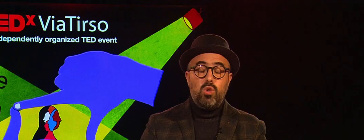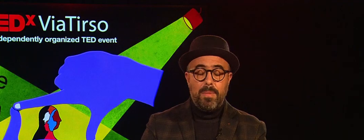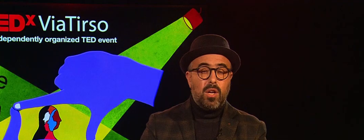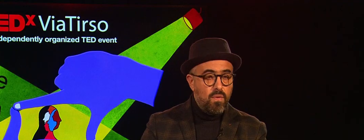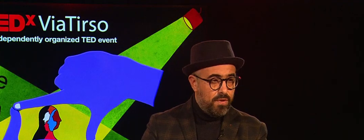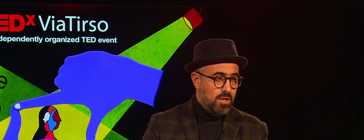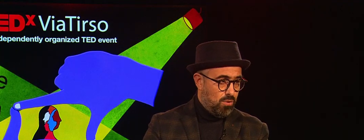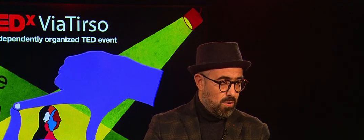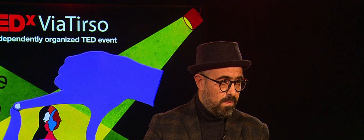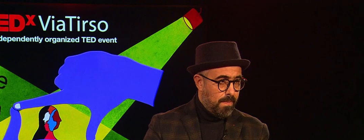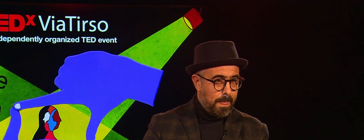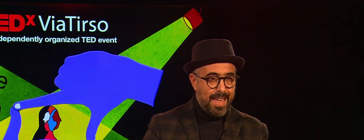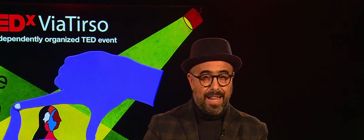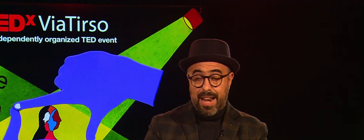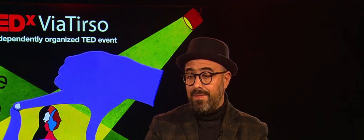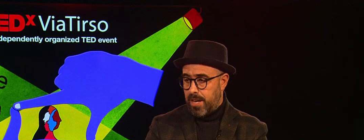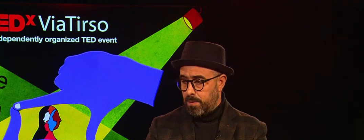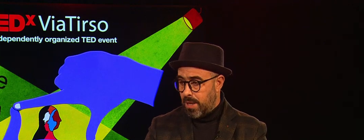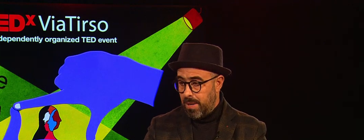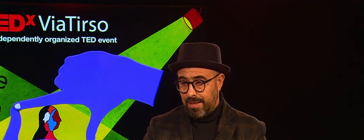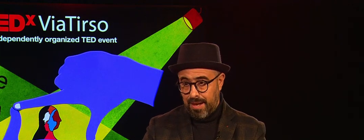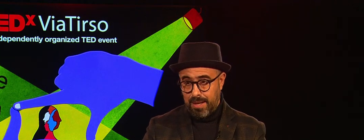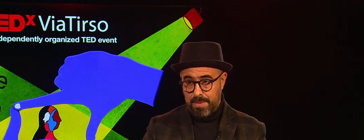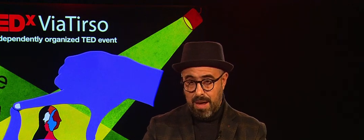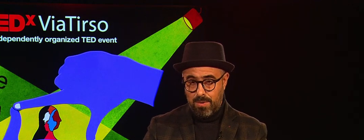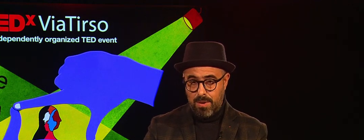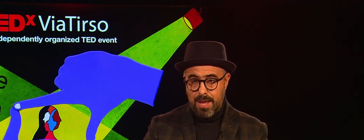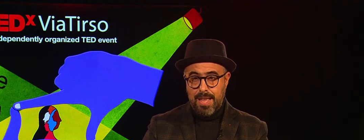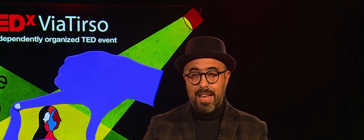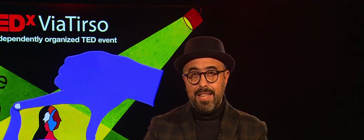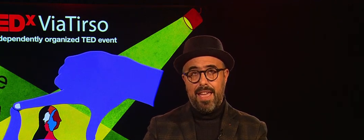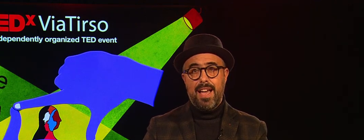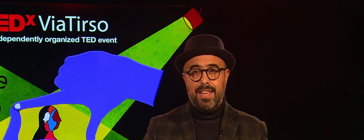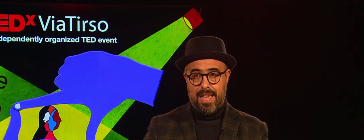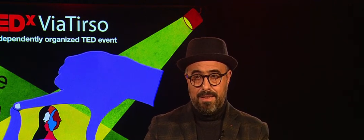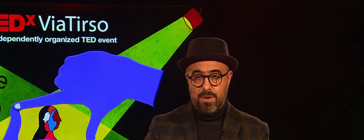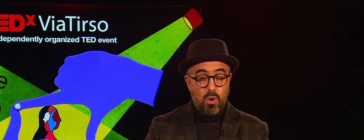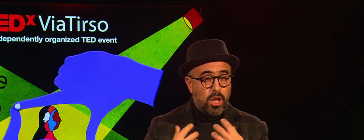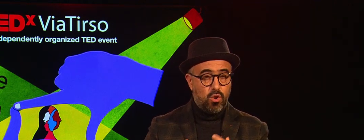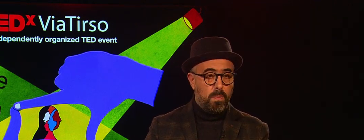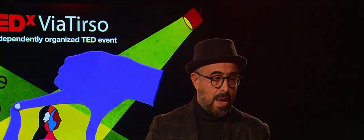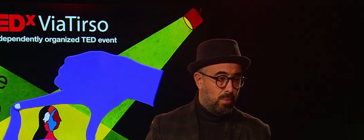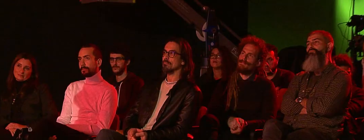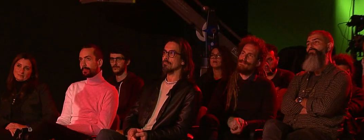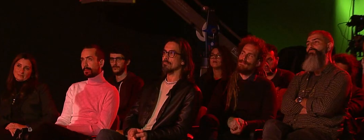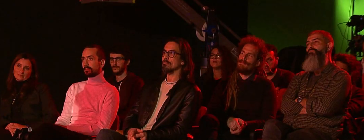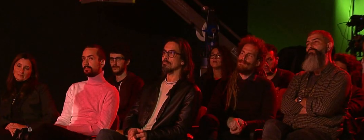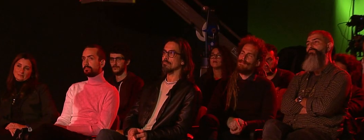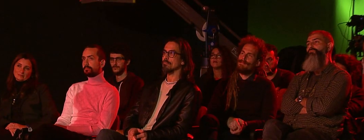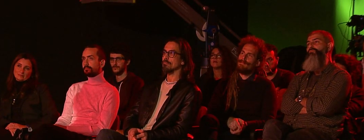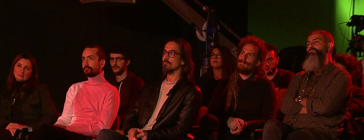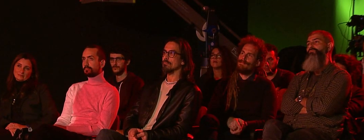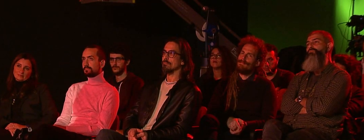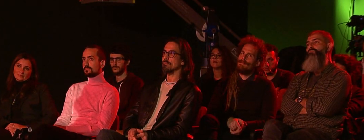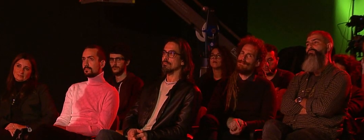Assolutamente convinto della grande responsabilità che abbiamo dell'idea che noi che ci occupiamo di comunicazione